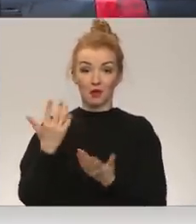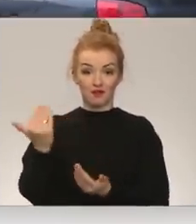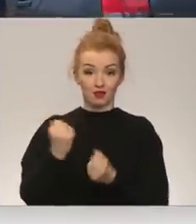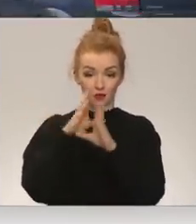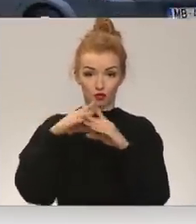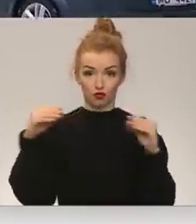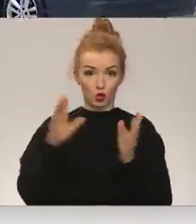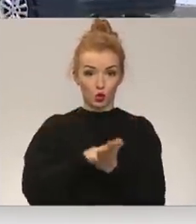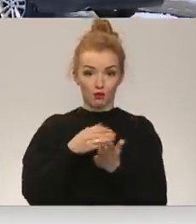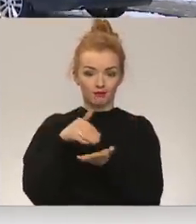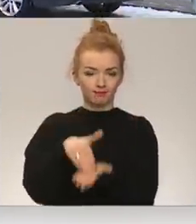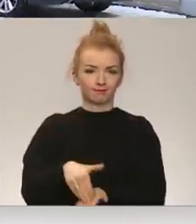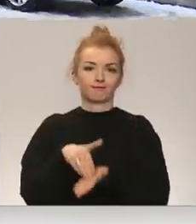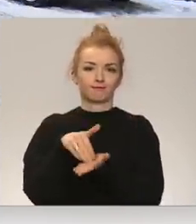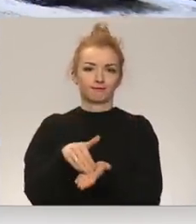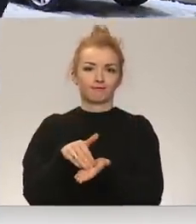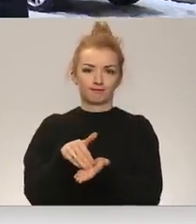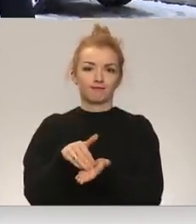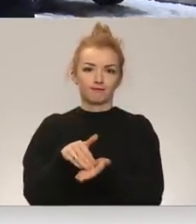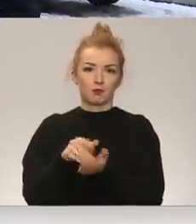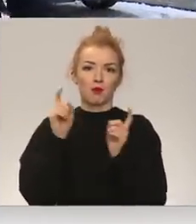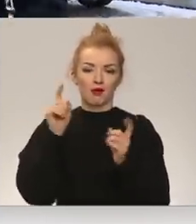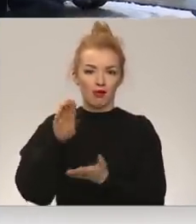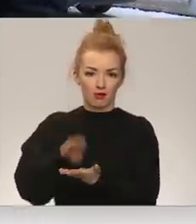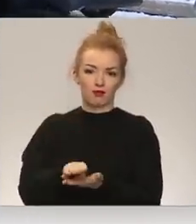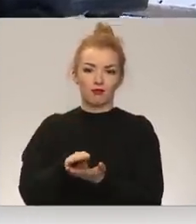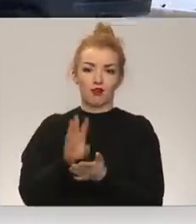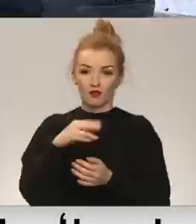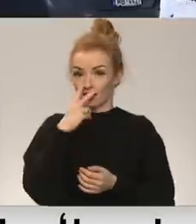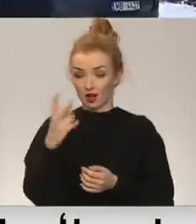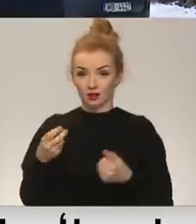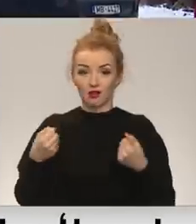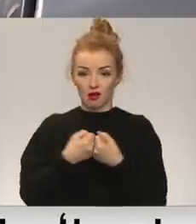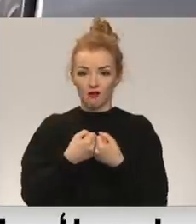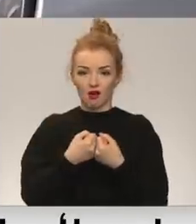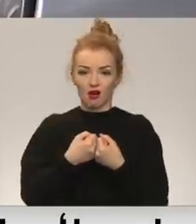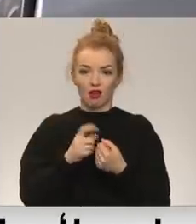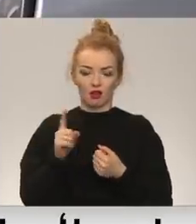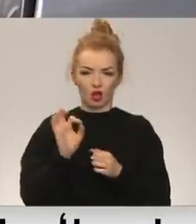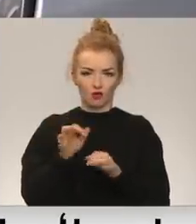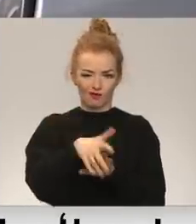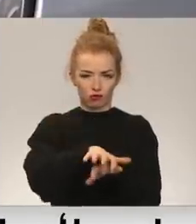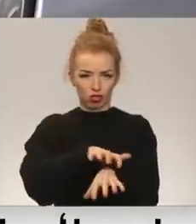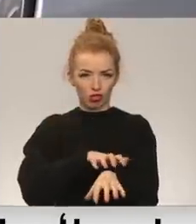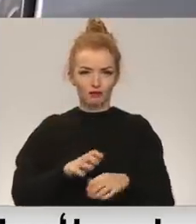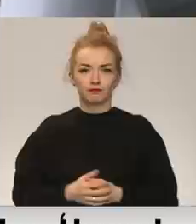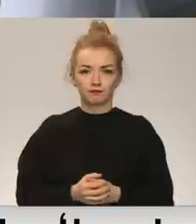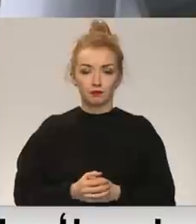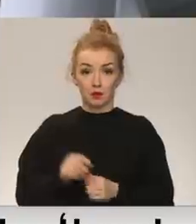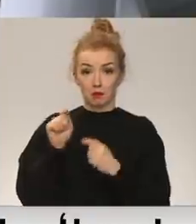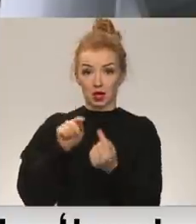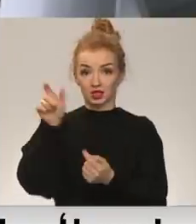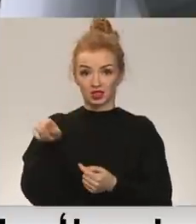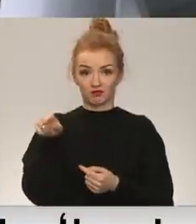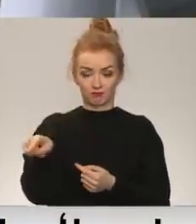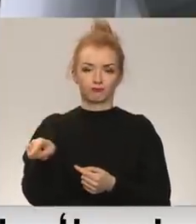vadītājs Mercedes joprojām atrodams vienā no Pļaunieku pagalmiem, kā redzams, tas avārijā pamatīgi apskādēts. Pret šoferi uzsākts